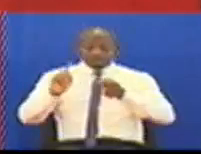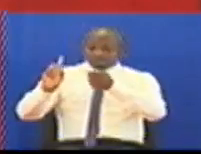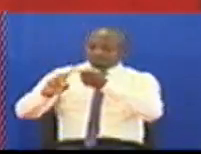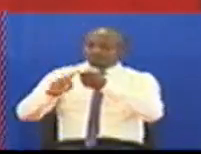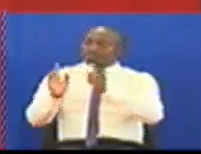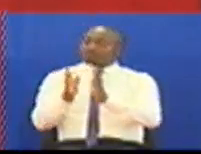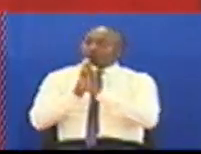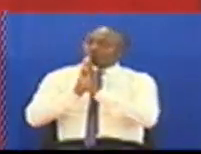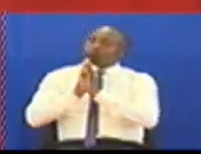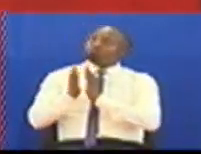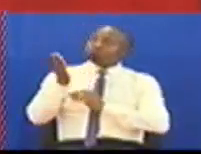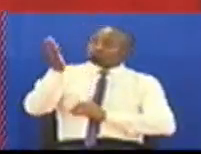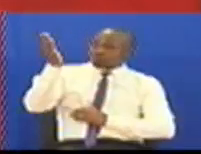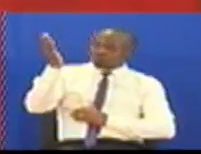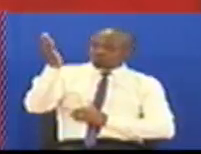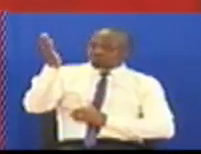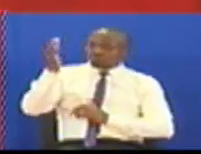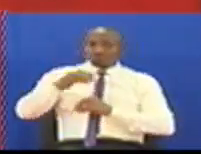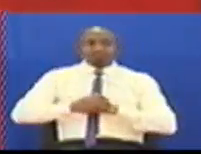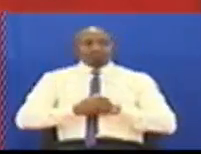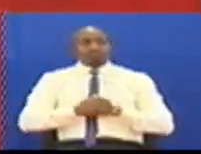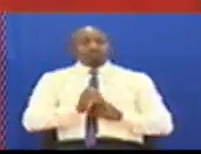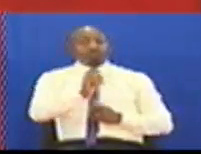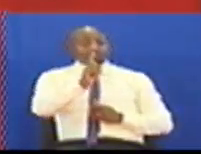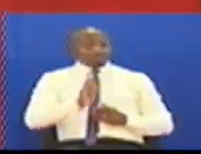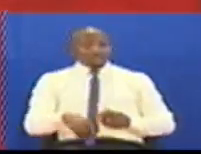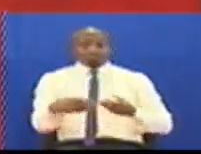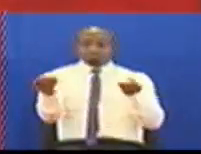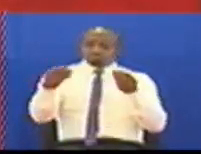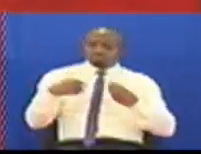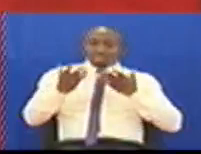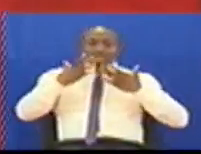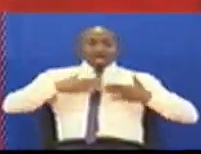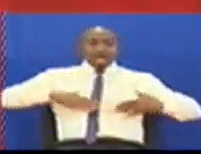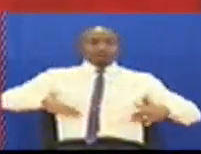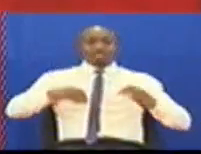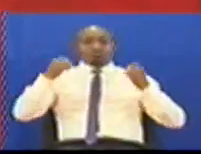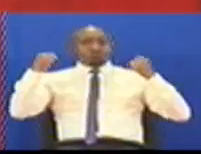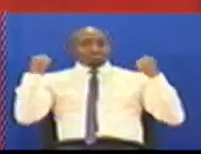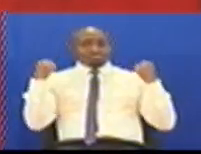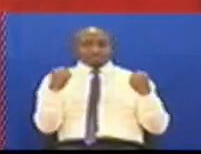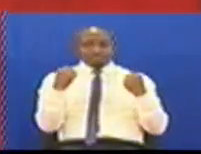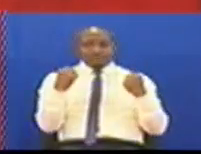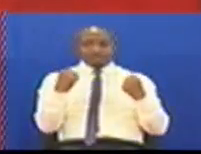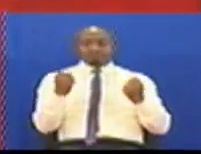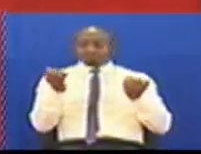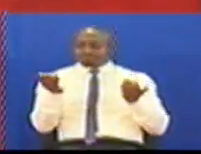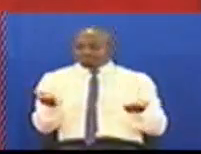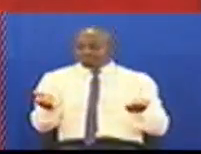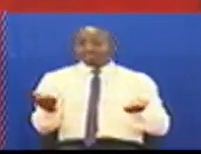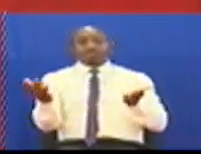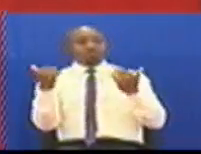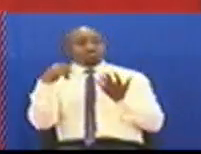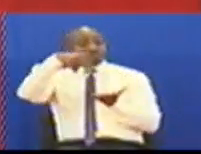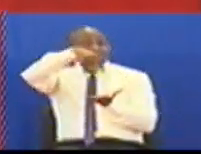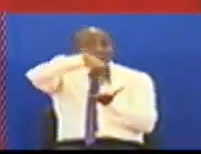kumshukuru Mwenyezi Mungu mwingi wa rehema ambaye amenijalia afya na uzima na hatimaye nimeweza